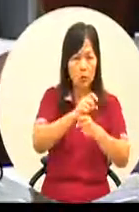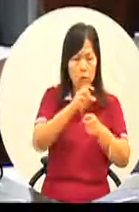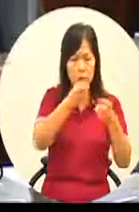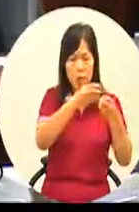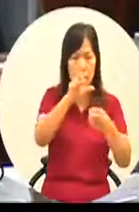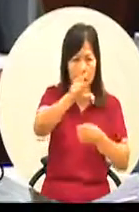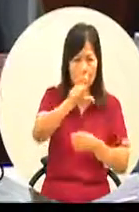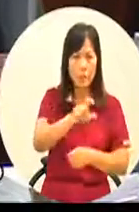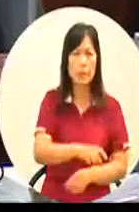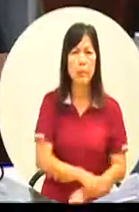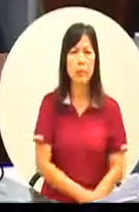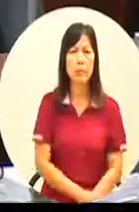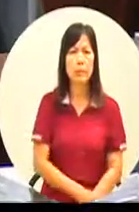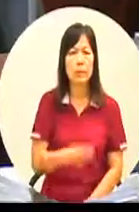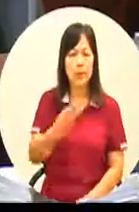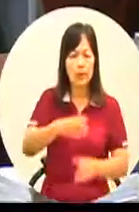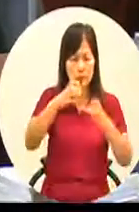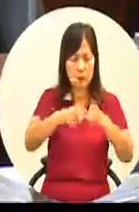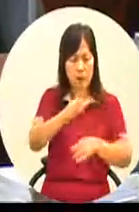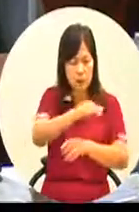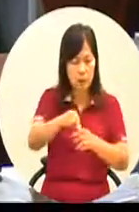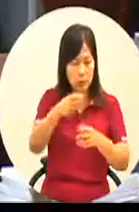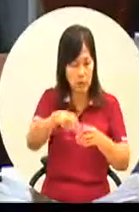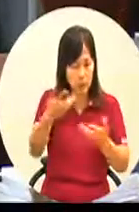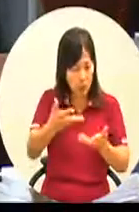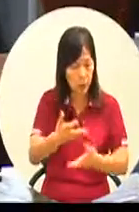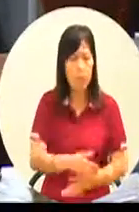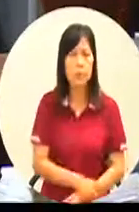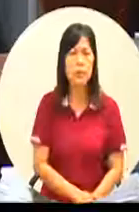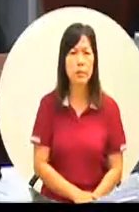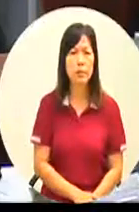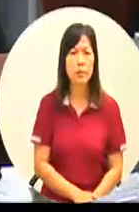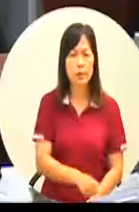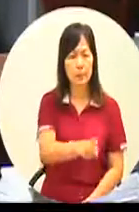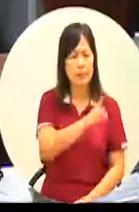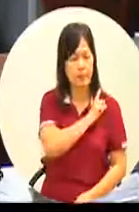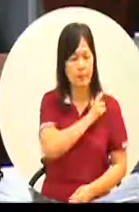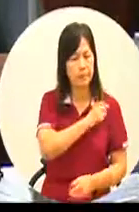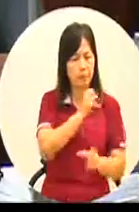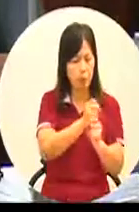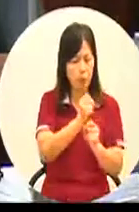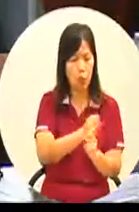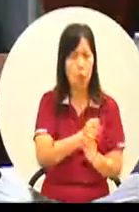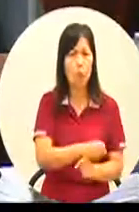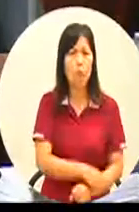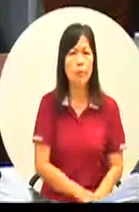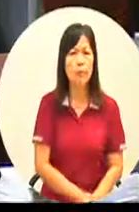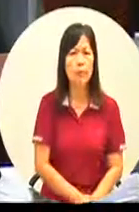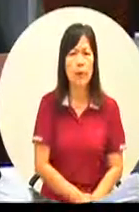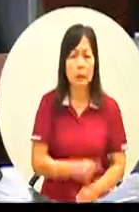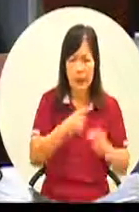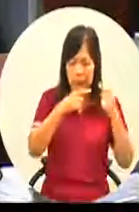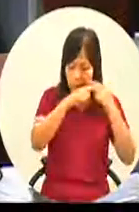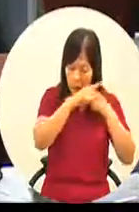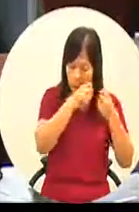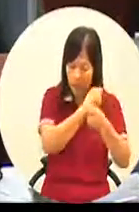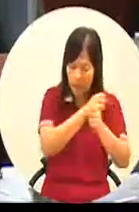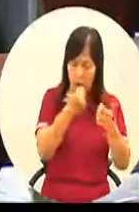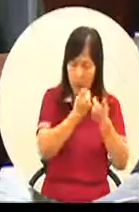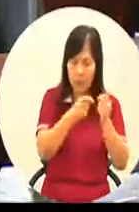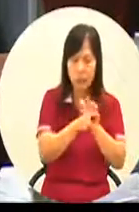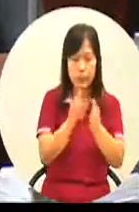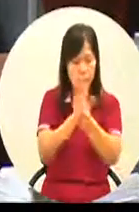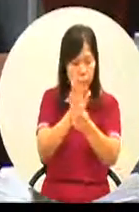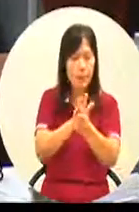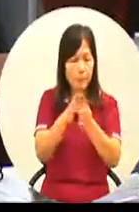者是重大的一个建设案，当然徛伫研考会立场哈。伊就是研考会，就是要来协助嘛。